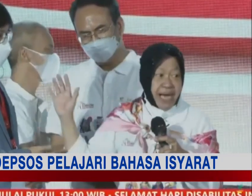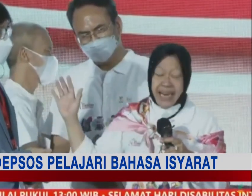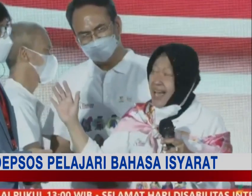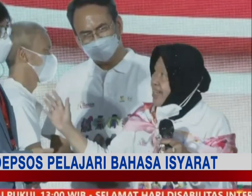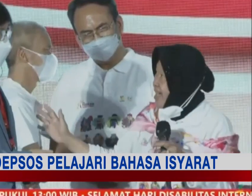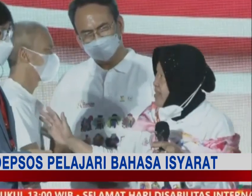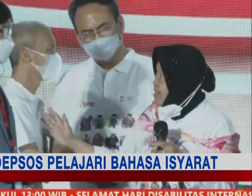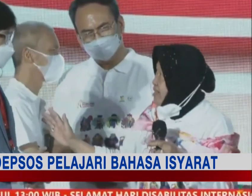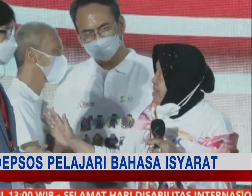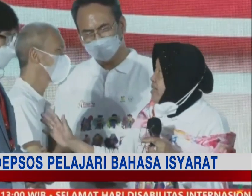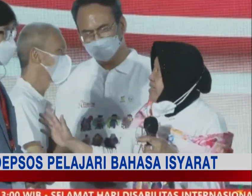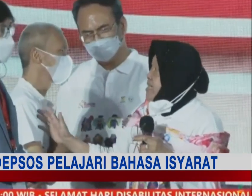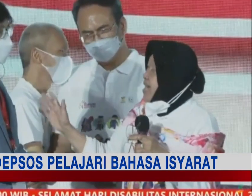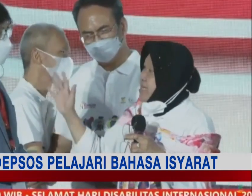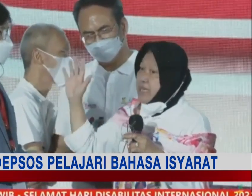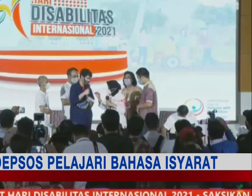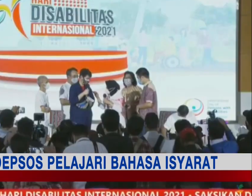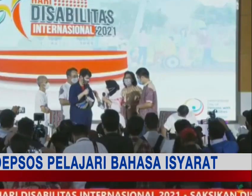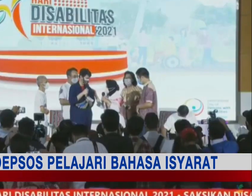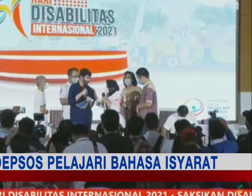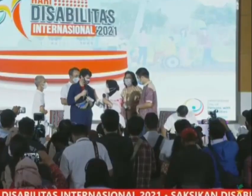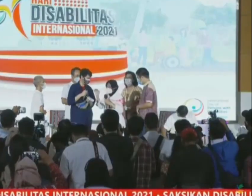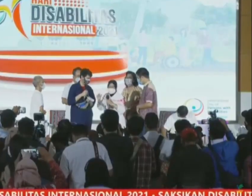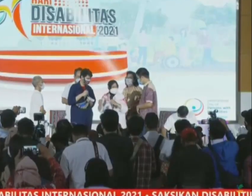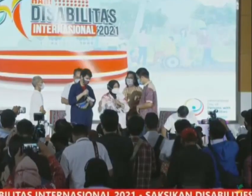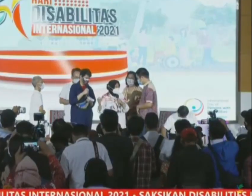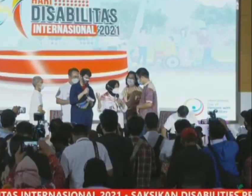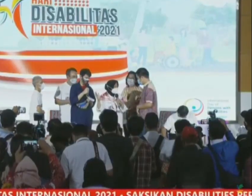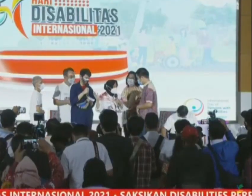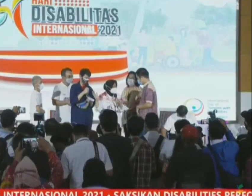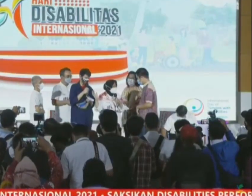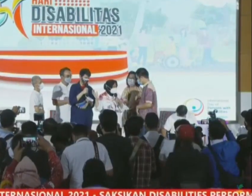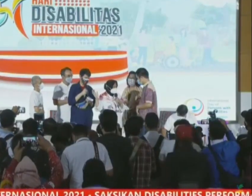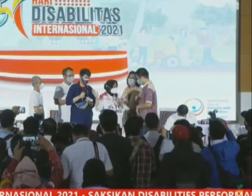Dari Jakarta, Reni Sanjaya, iNews melaporkan.